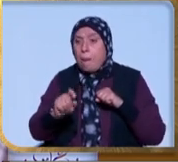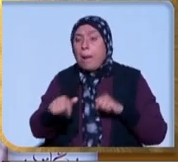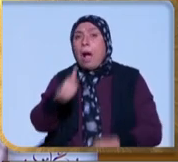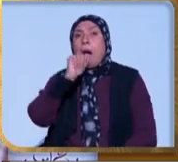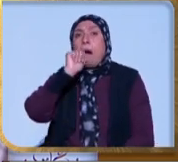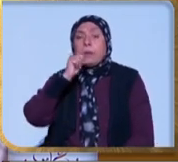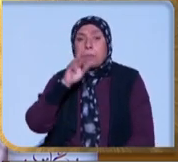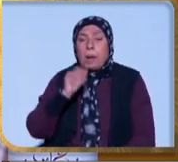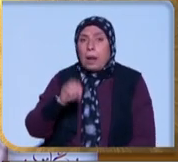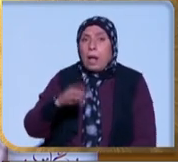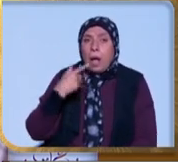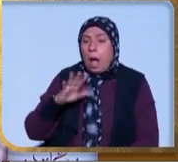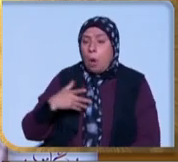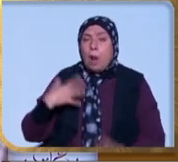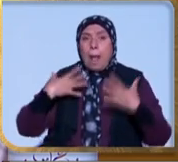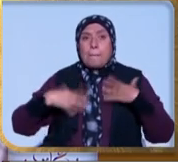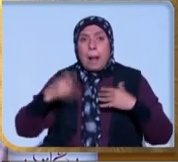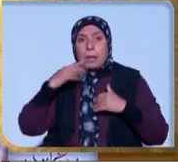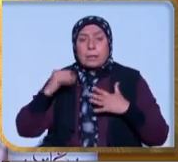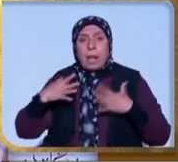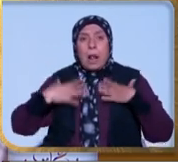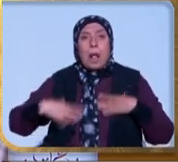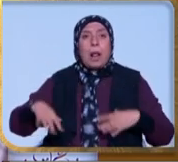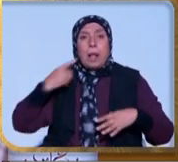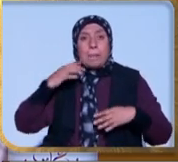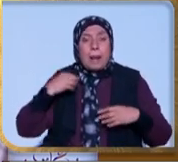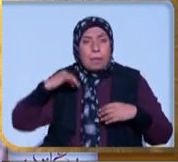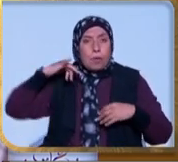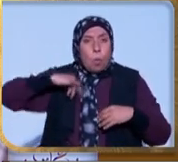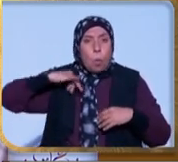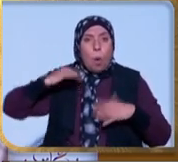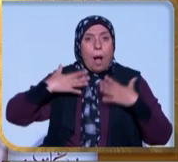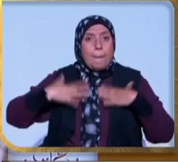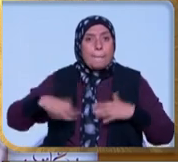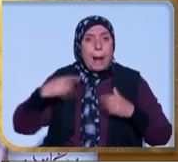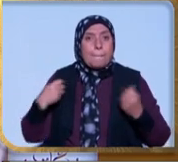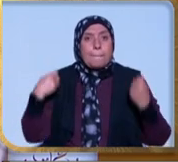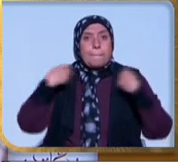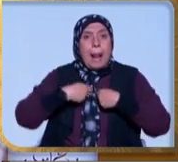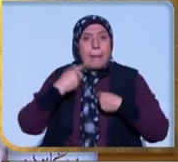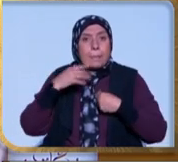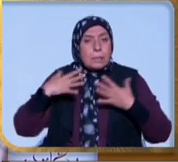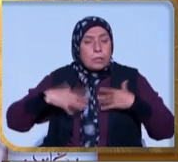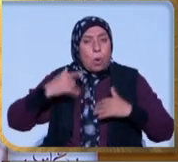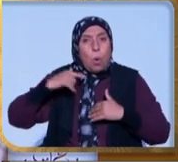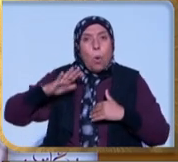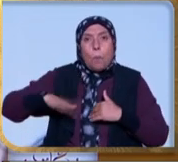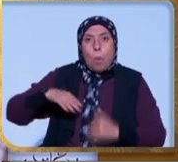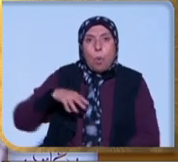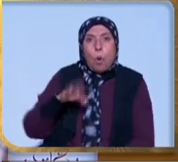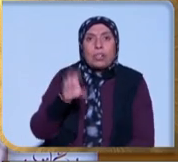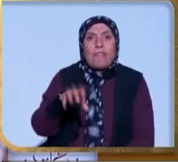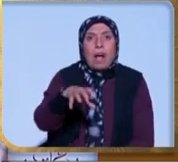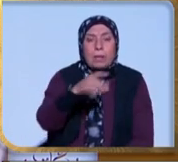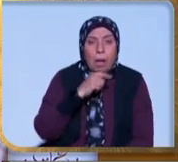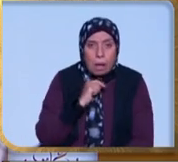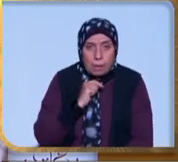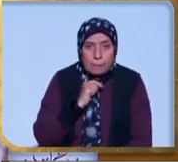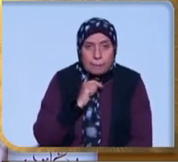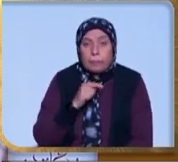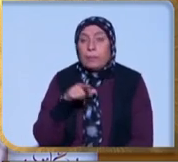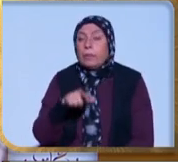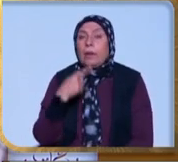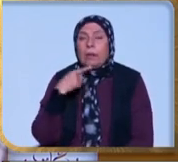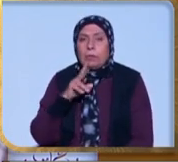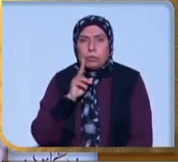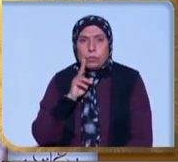ياخد حاجة يلبسها يلاقي الضفادع قاعدة في الأماكن خزانة الملابس، حتى إنه الضفادع دي